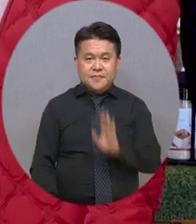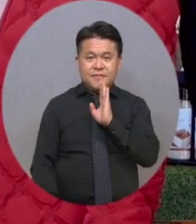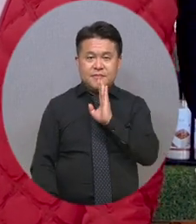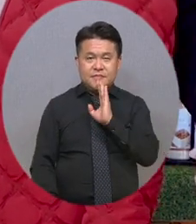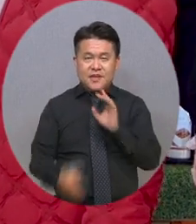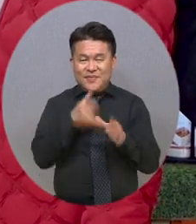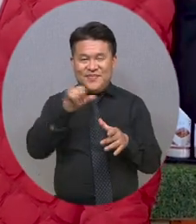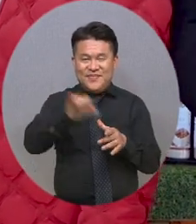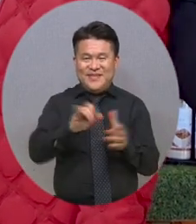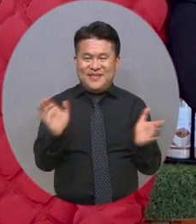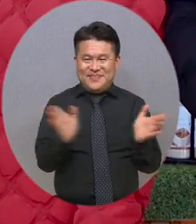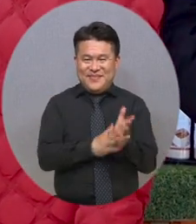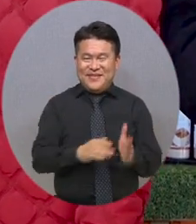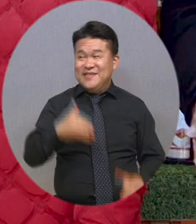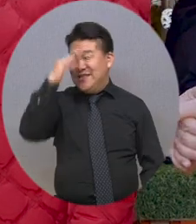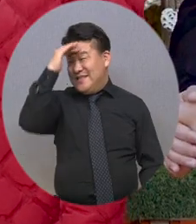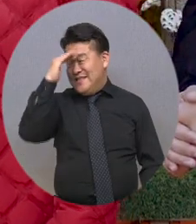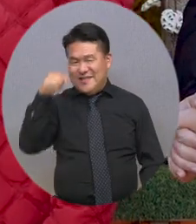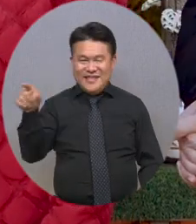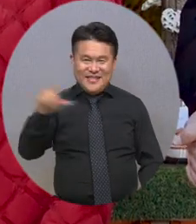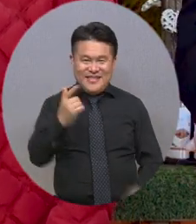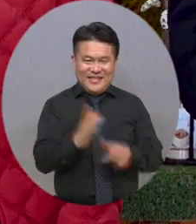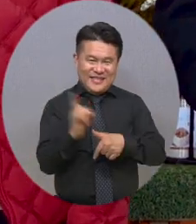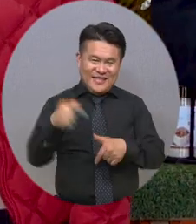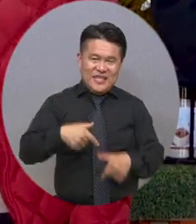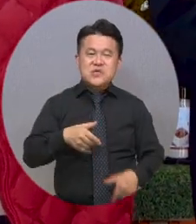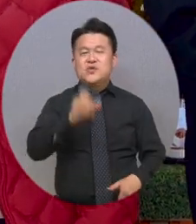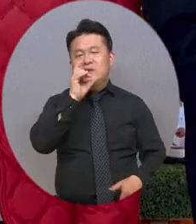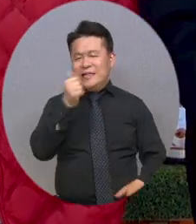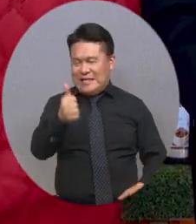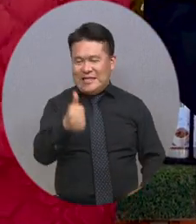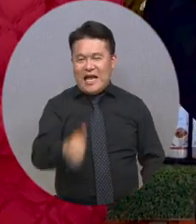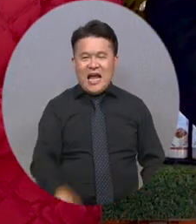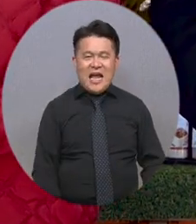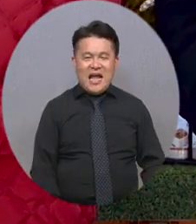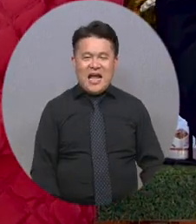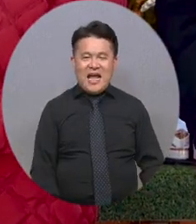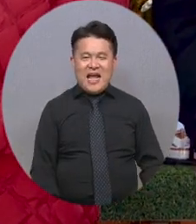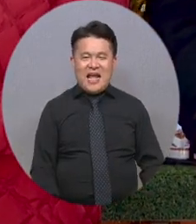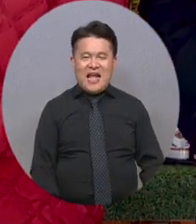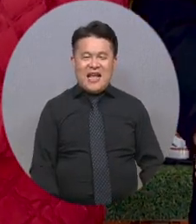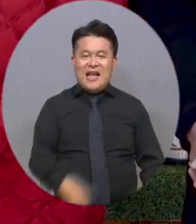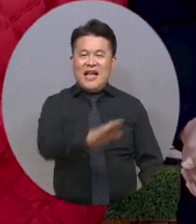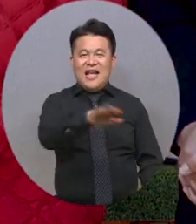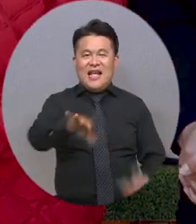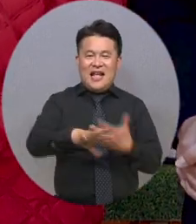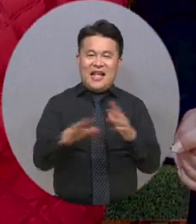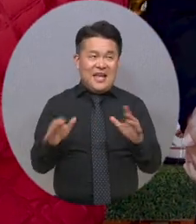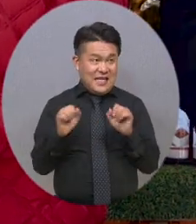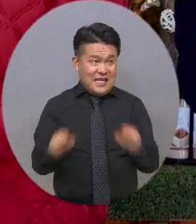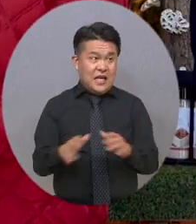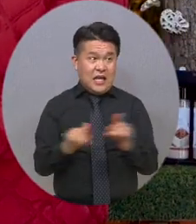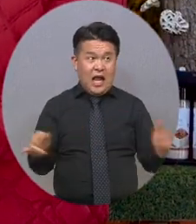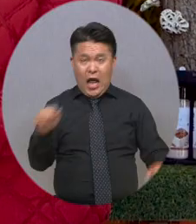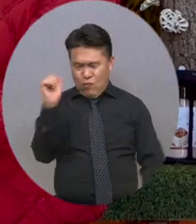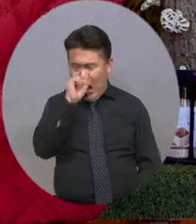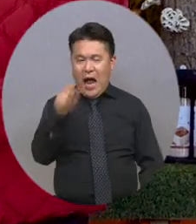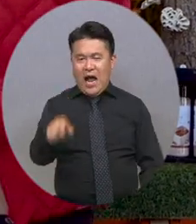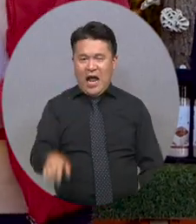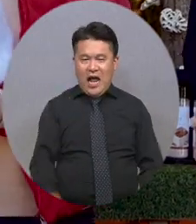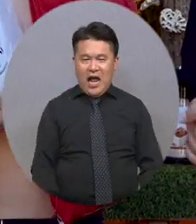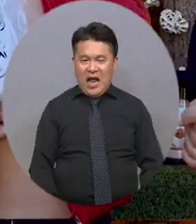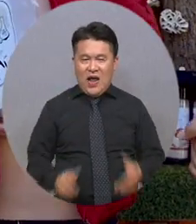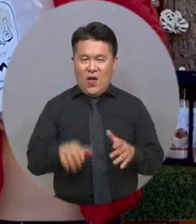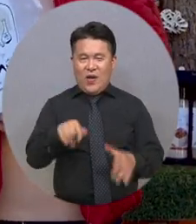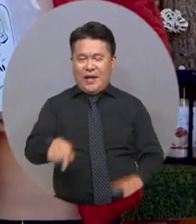물 딱 부어놓고 이제 구경하다가 저녁 때 와서 한 달. 근데 우리 제 저 해외 동포들이 엄청 좋아해요.